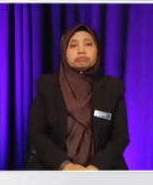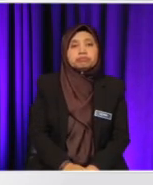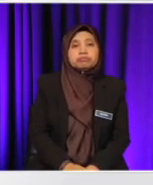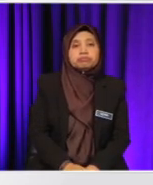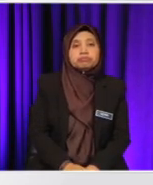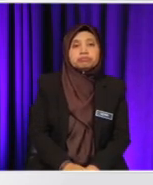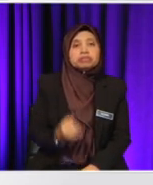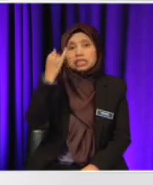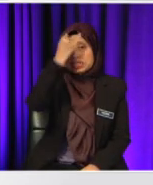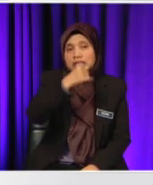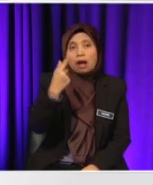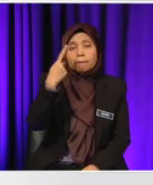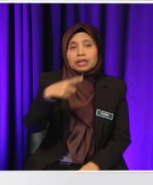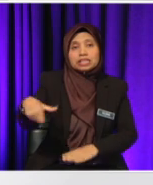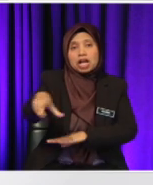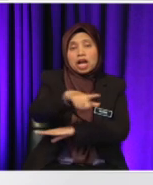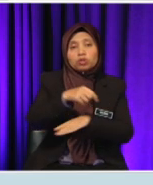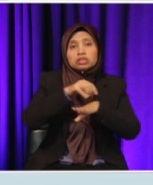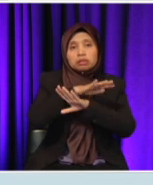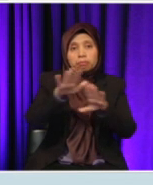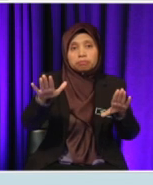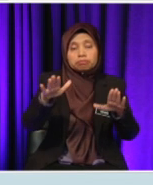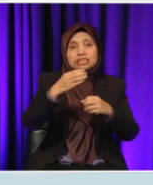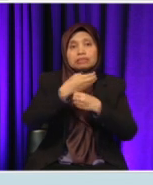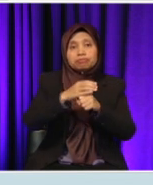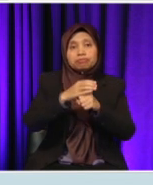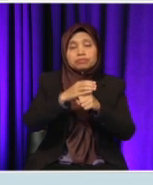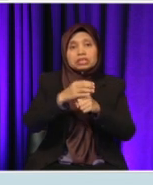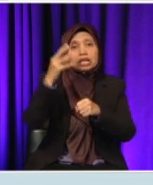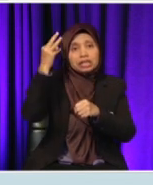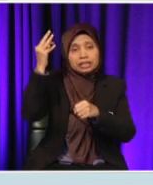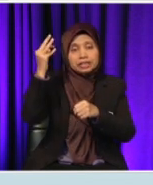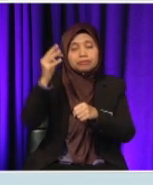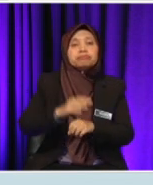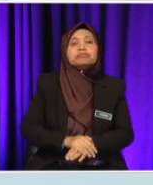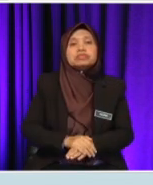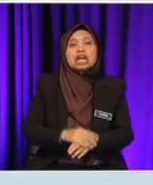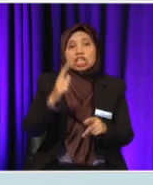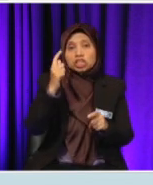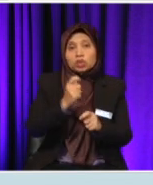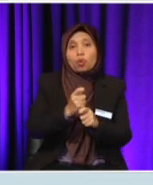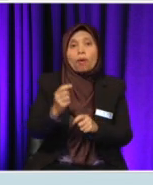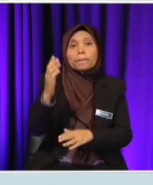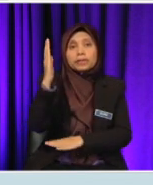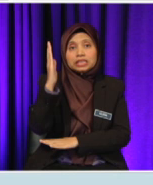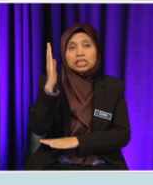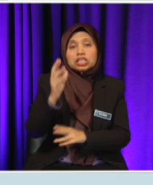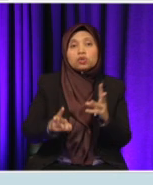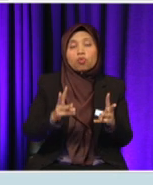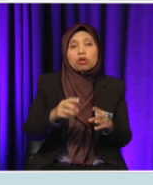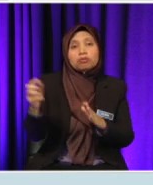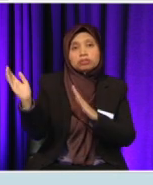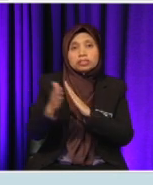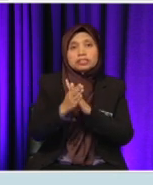Indah pandangan laut terbentang mencipta memori menggamit kenangan Teguh berdiri walau ditendang